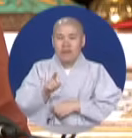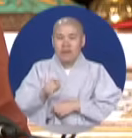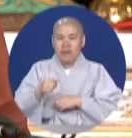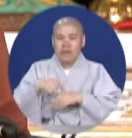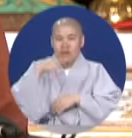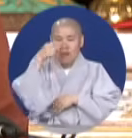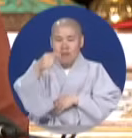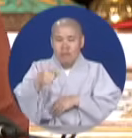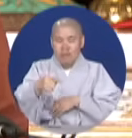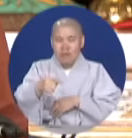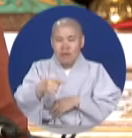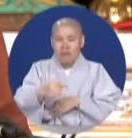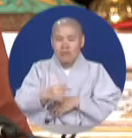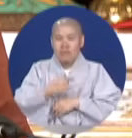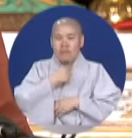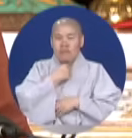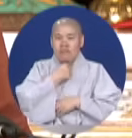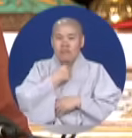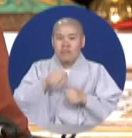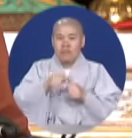밖으로 구하는 것은 우학이에요.